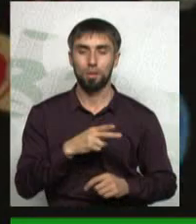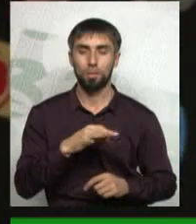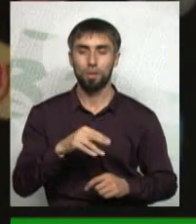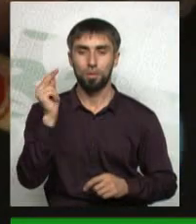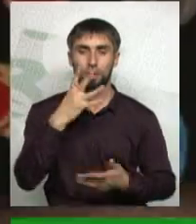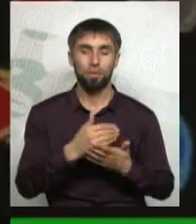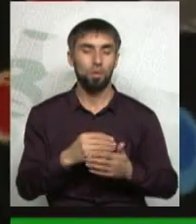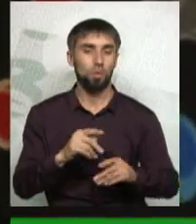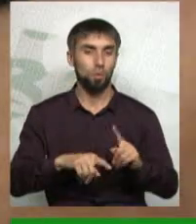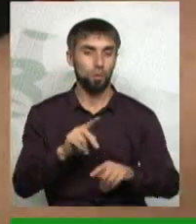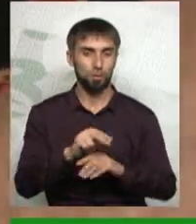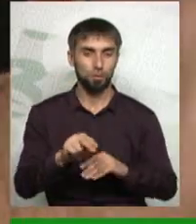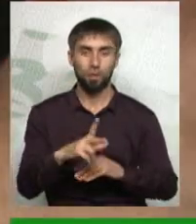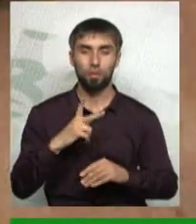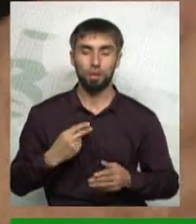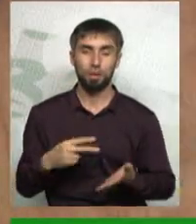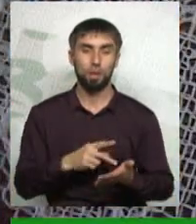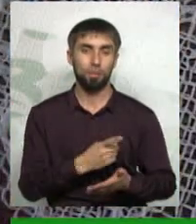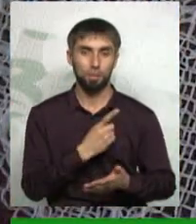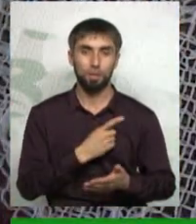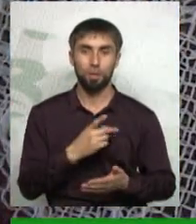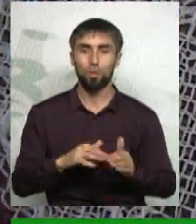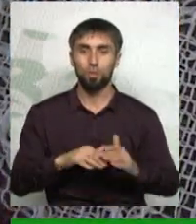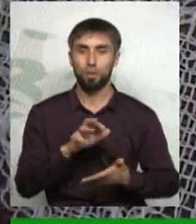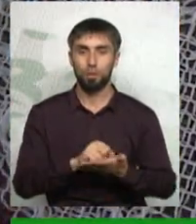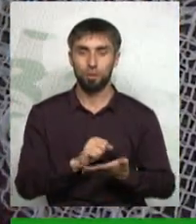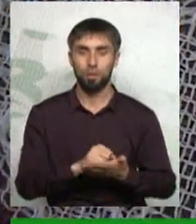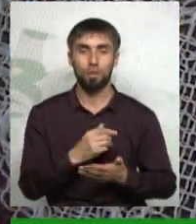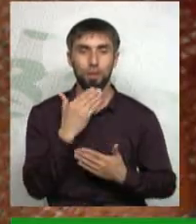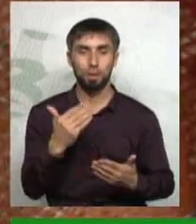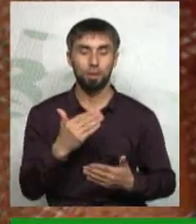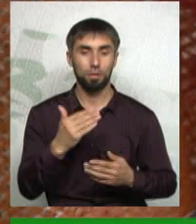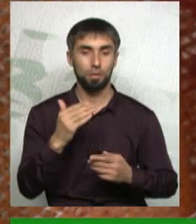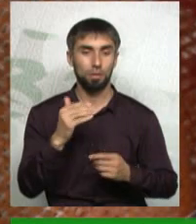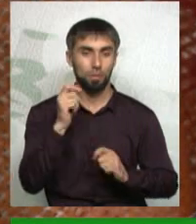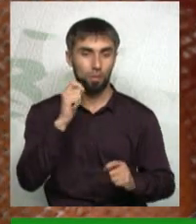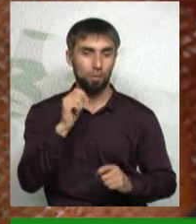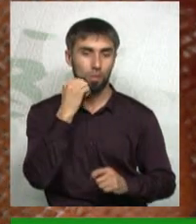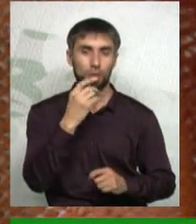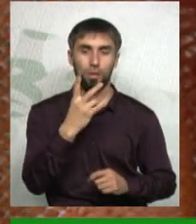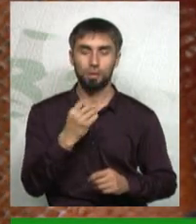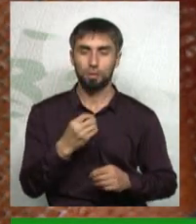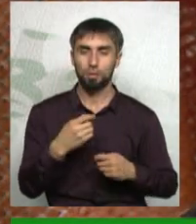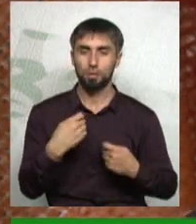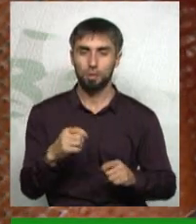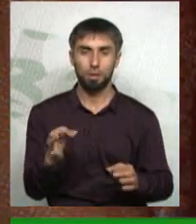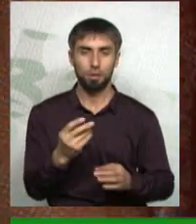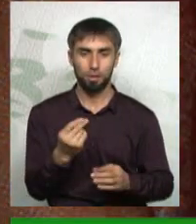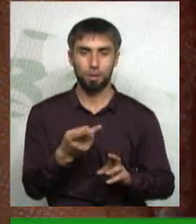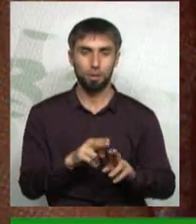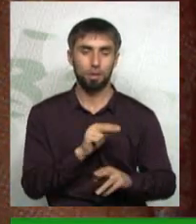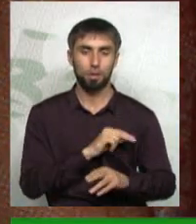обучала своих родственниц. Ее дочь тоже стала мастером, рукодельницей. А единственный платок, с которым бабушка не расстается ни за какие